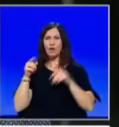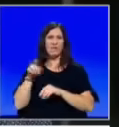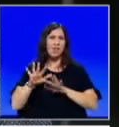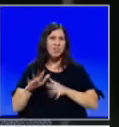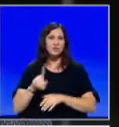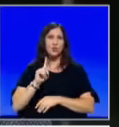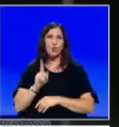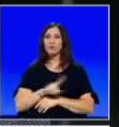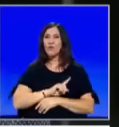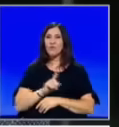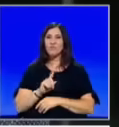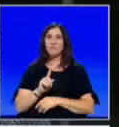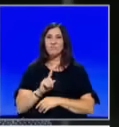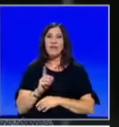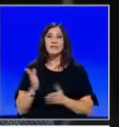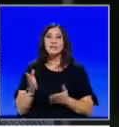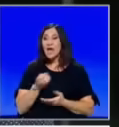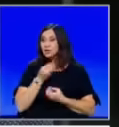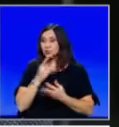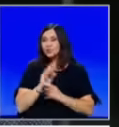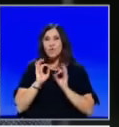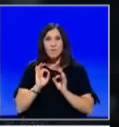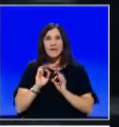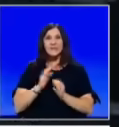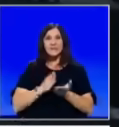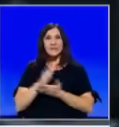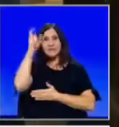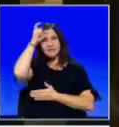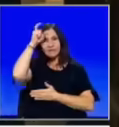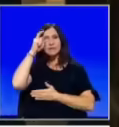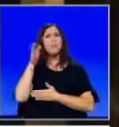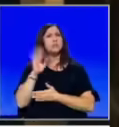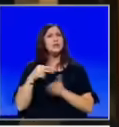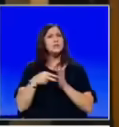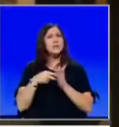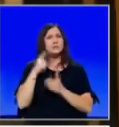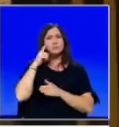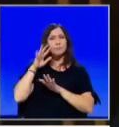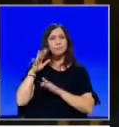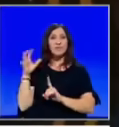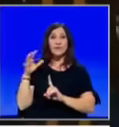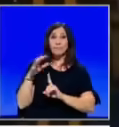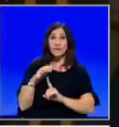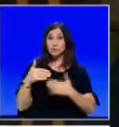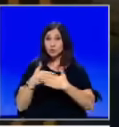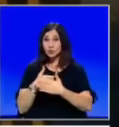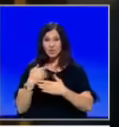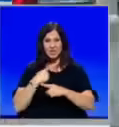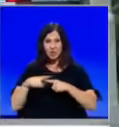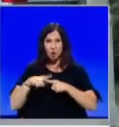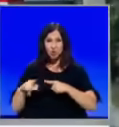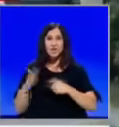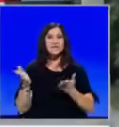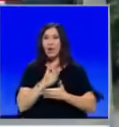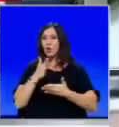е нещо, което не сме срещали до момента сред ислямистите. Дали сириецът, заподозрян за нападението с нож, се е радикализирал